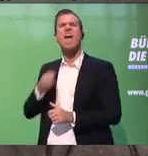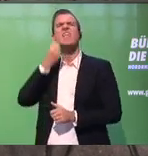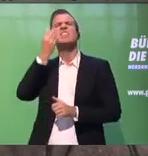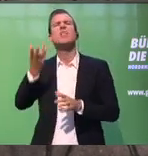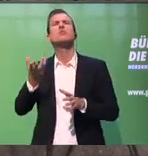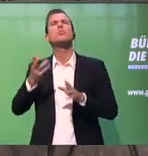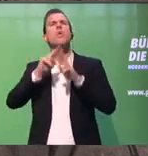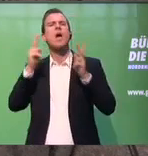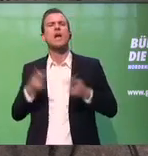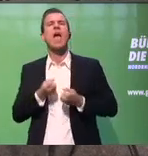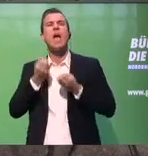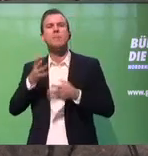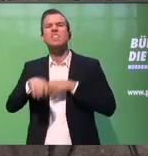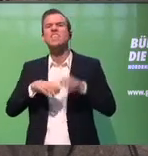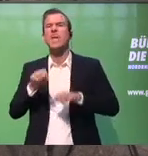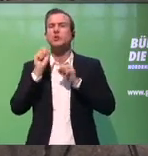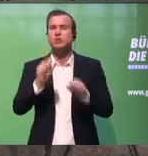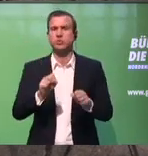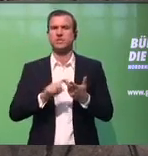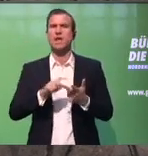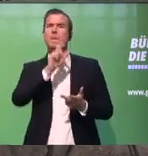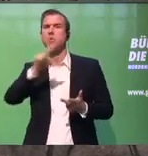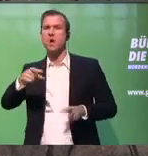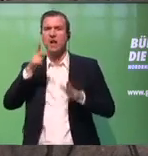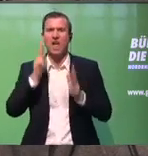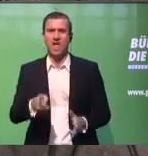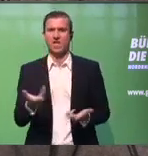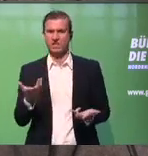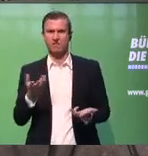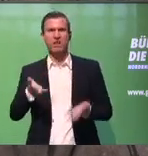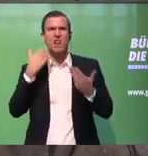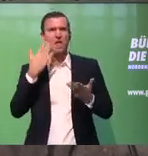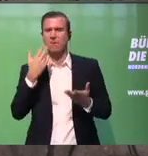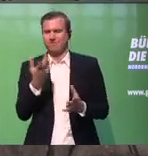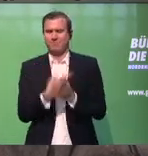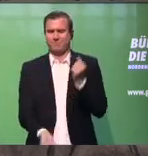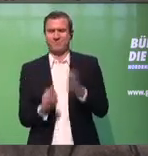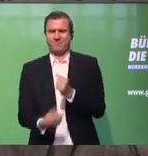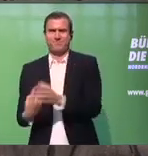Naturerbe, der Tierschutz, unsere Bürgerrechte und unser Klima.